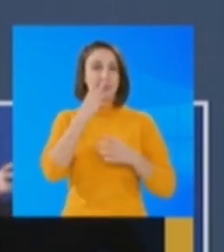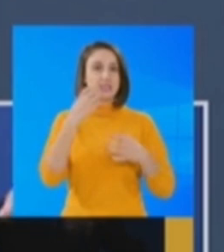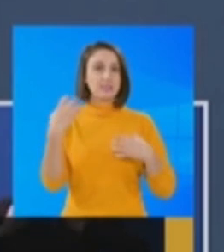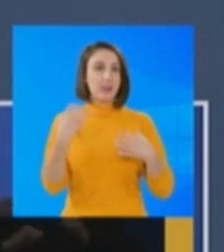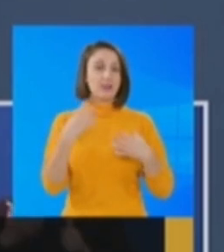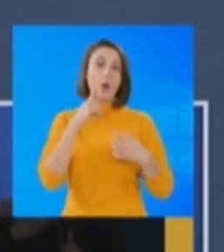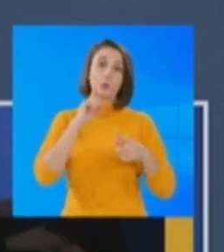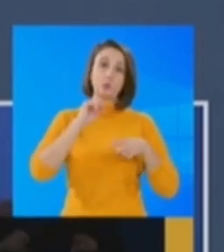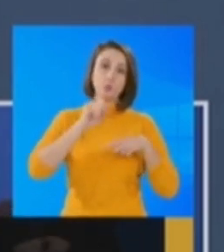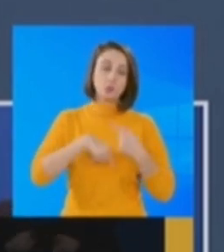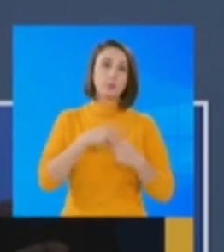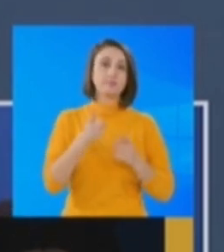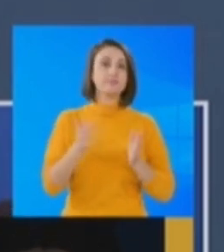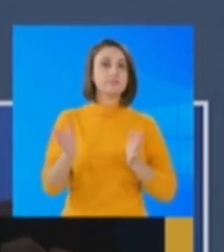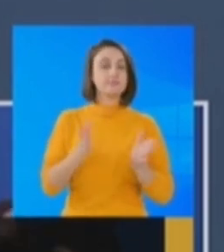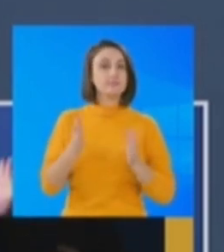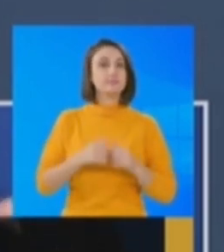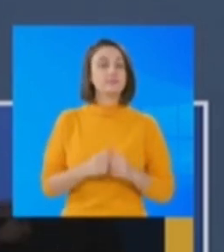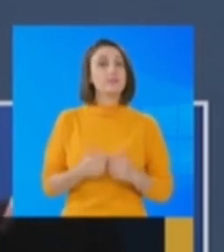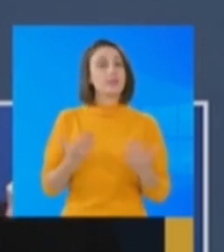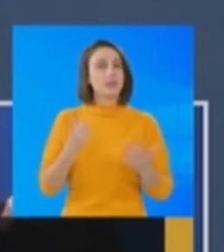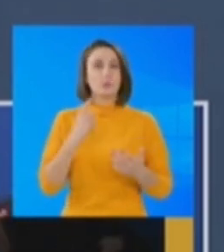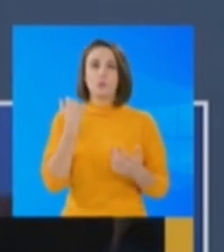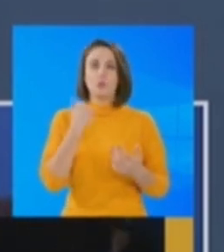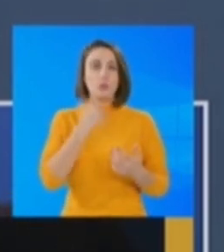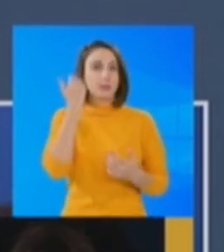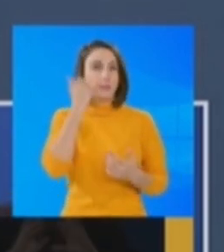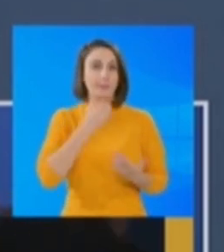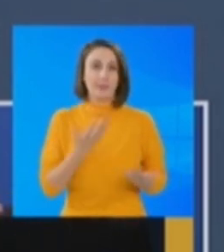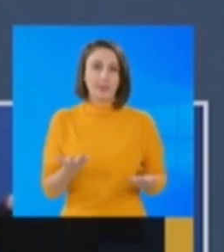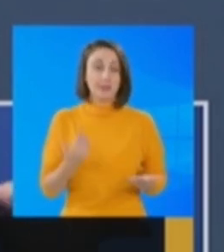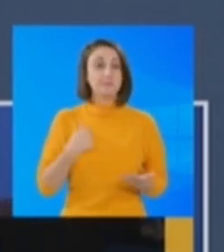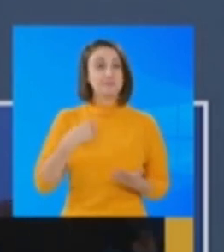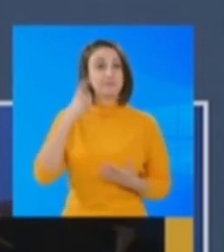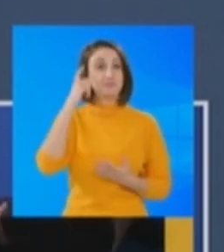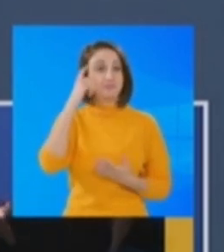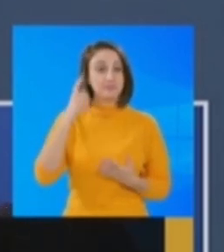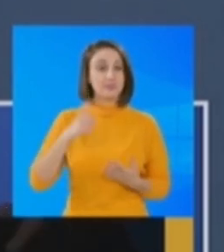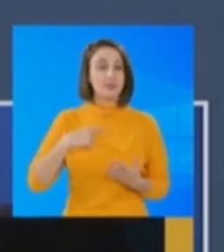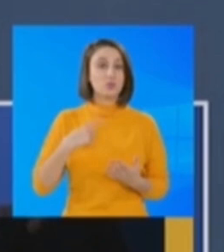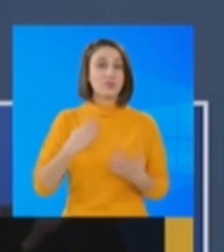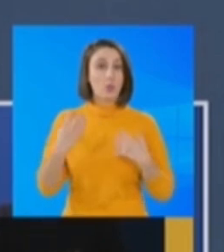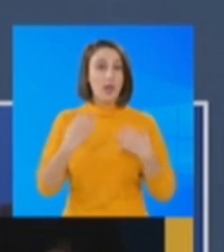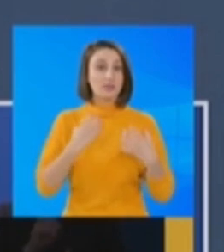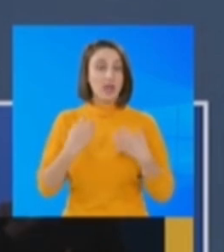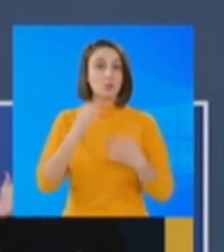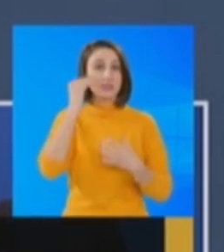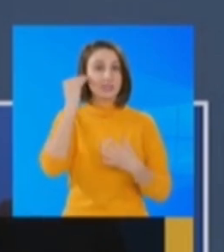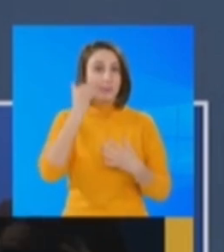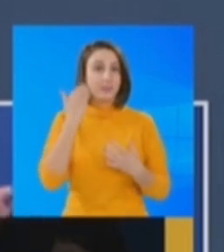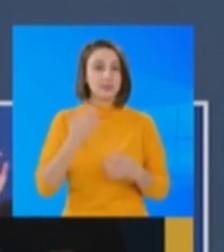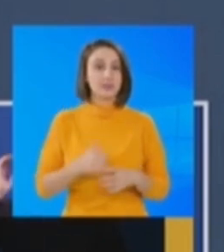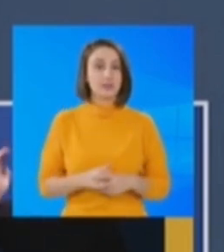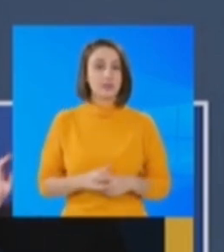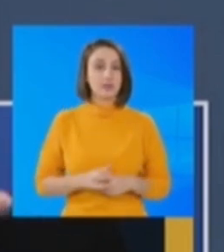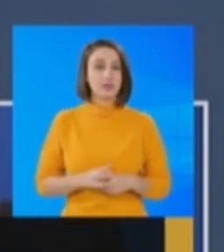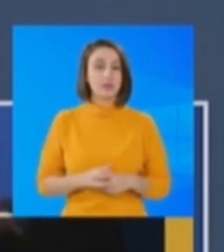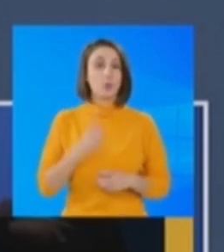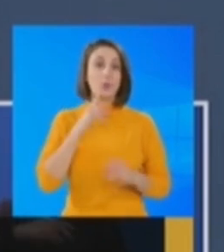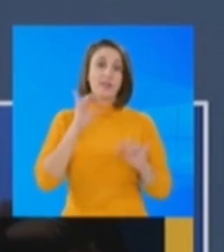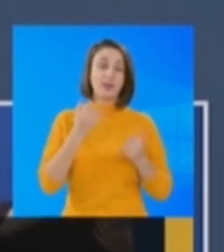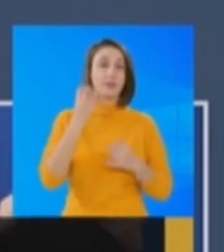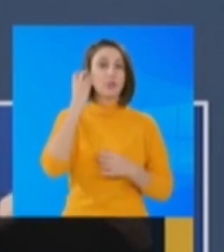avem spectatori după această perioadă și pe care nu aș vrea să-l ratez. Cred că o să fiu la teatru sâmbătă,